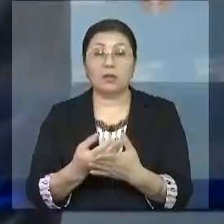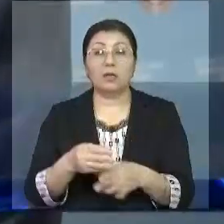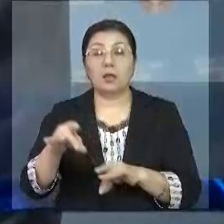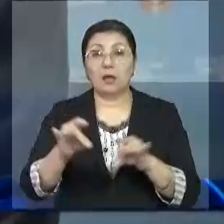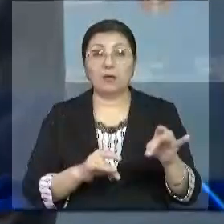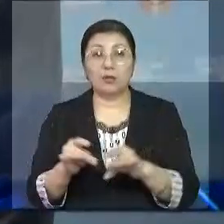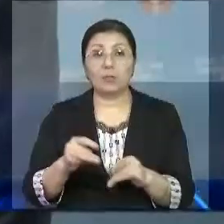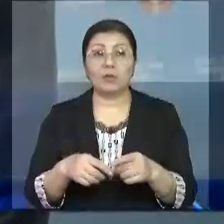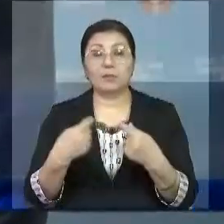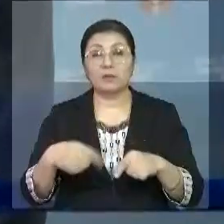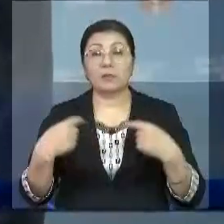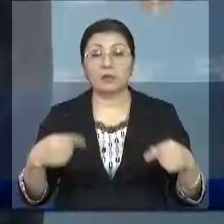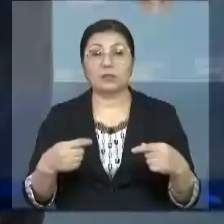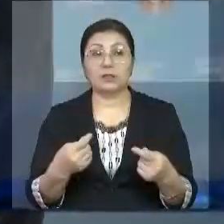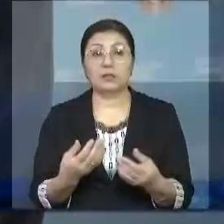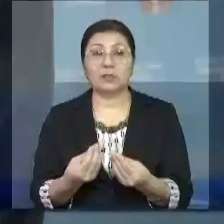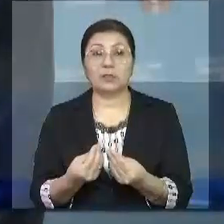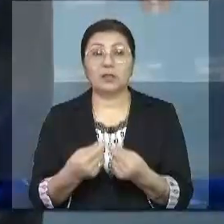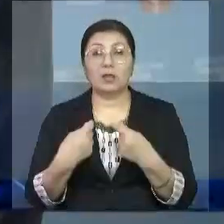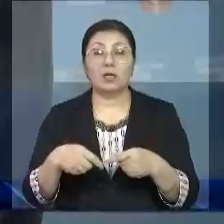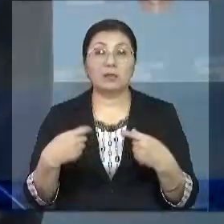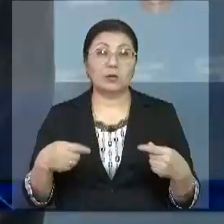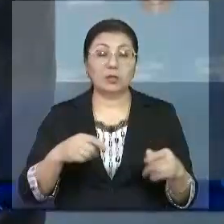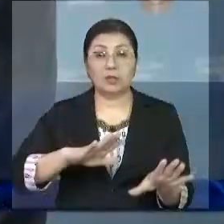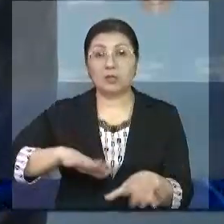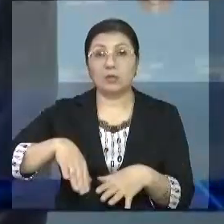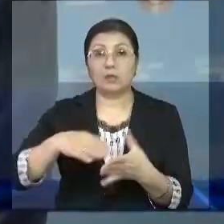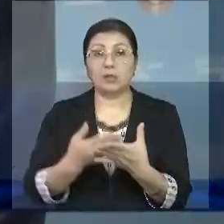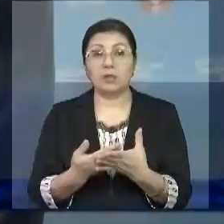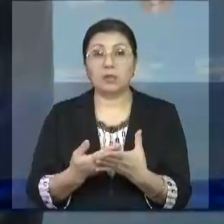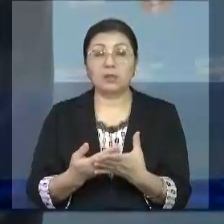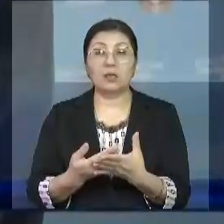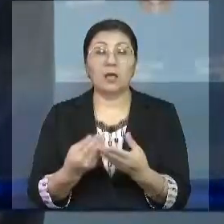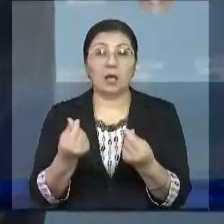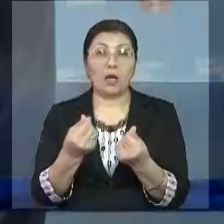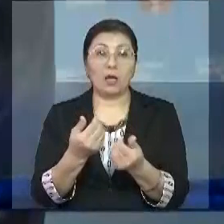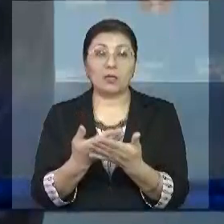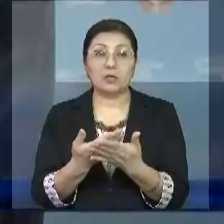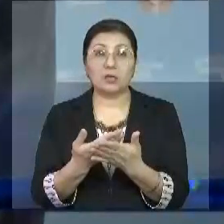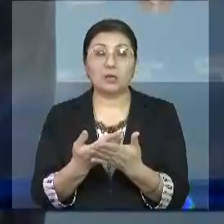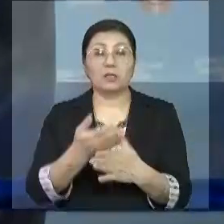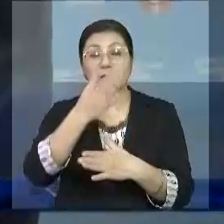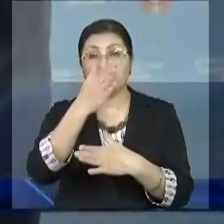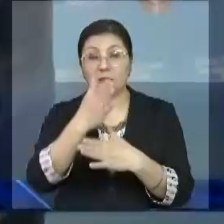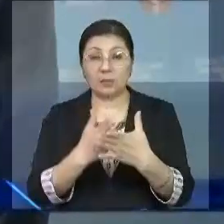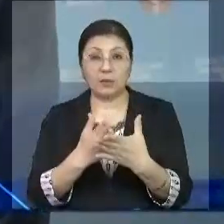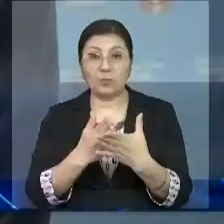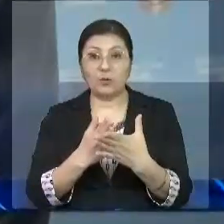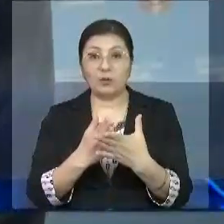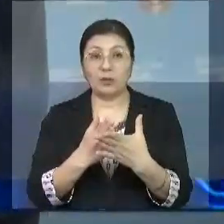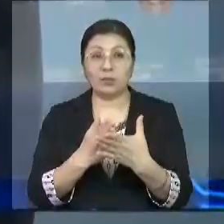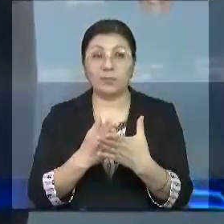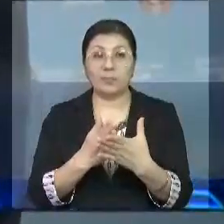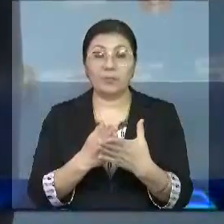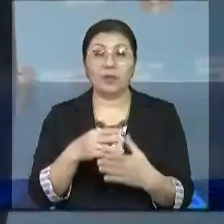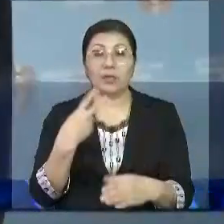толығымен сауда саттыққа шығарылады. Сауда саттыққа шығарылғаннан кейін түскен ақша қаражаты екіден бір бөлігі жаңағы